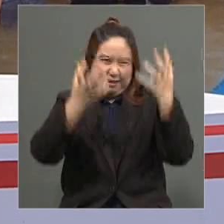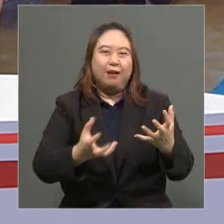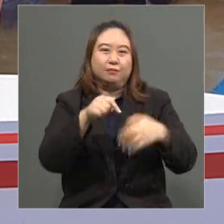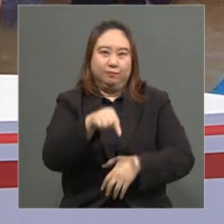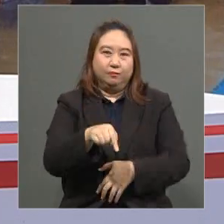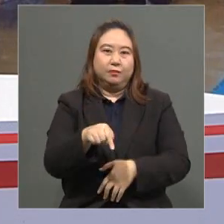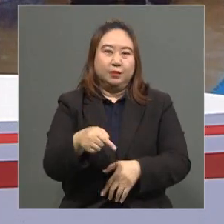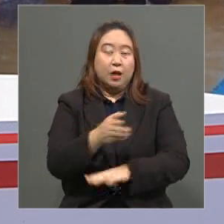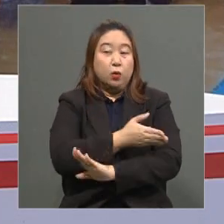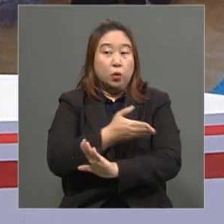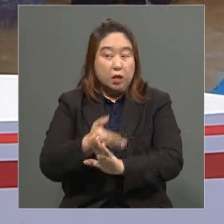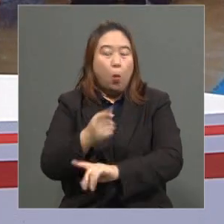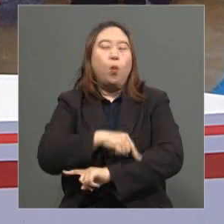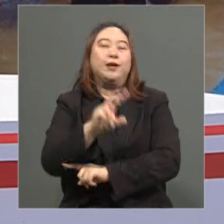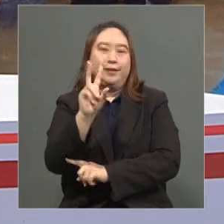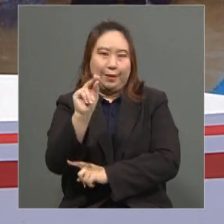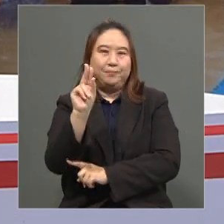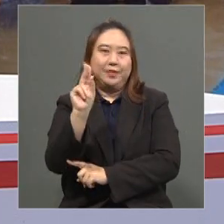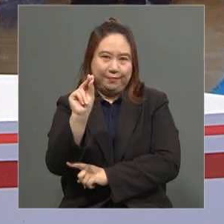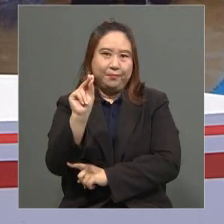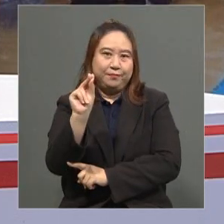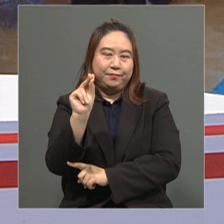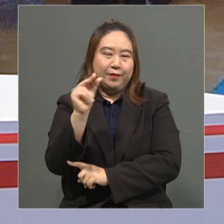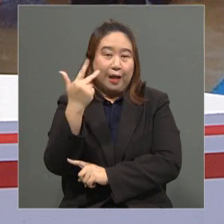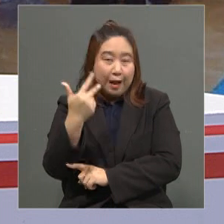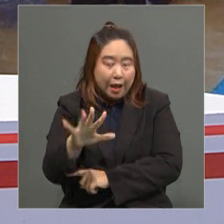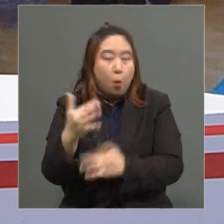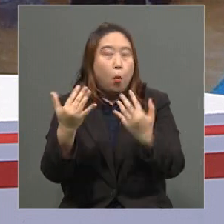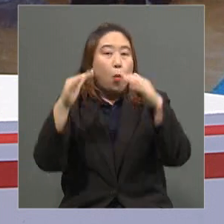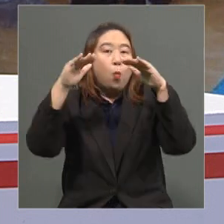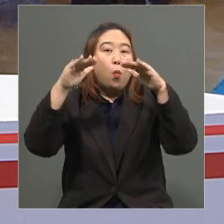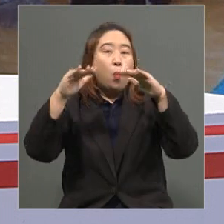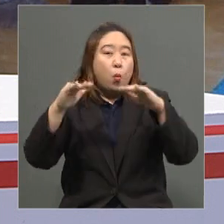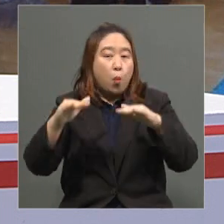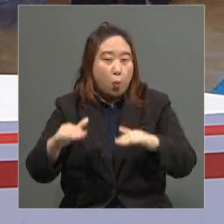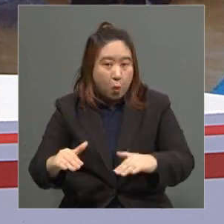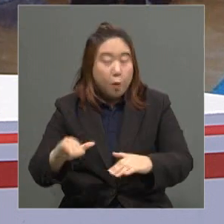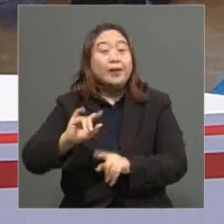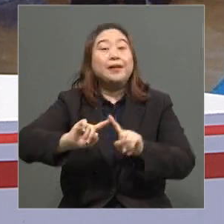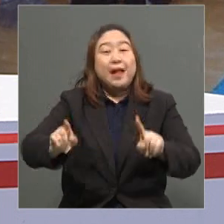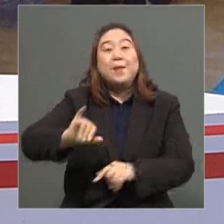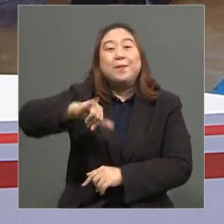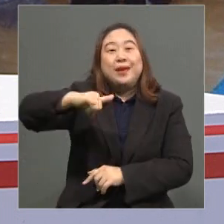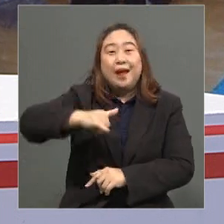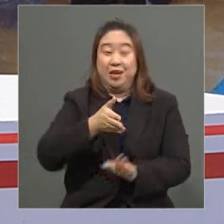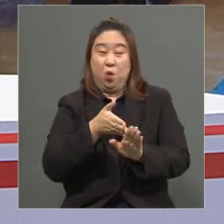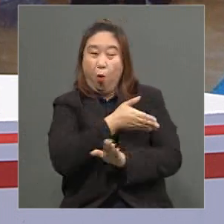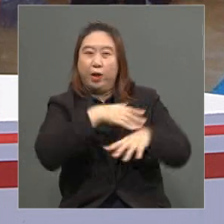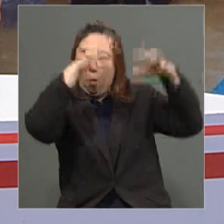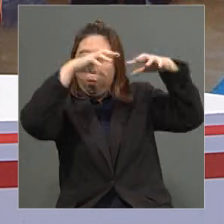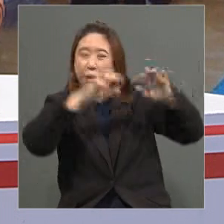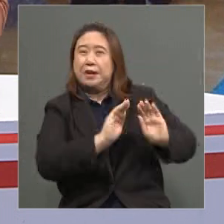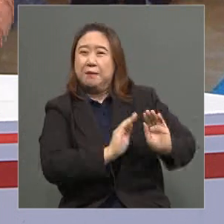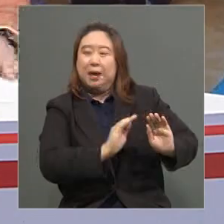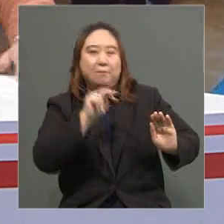็ไปจถวท 30 นะครัที่จะมีฝนแล้จันั้ฝนรถลงแต่วายอาจะมีน้ำฝนทมันสะสมอาจจะยัท่วงอยู่ได